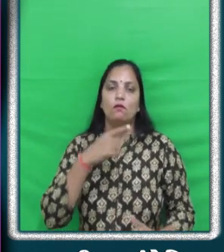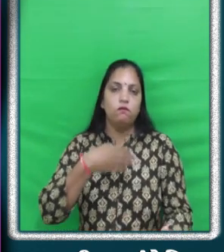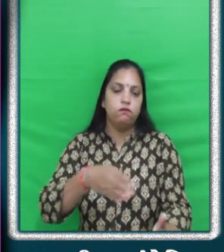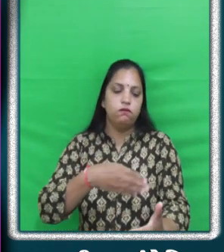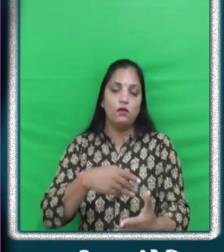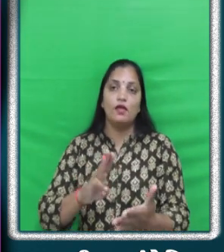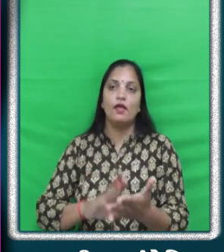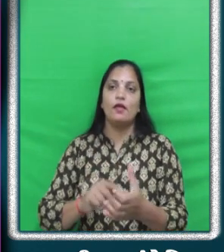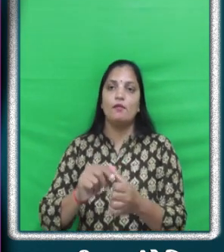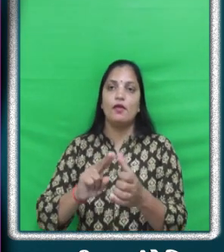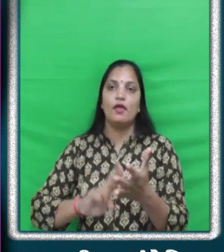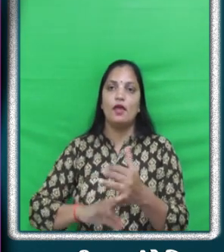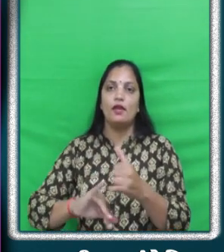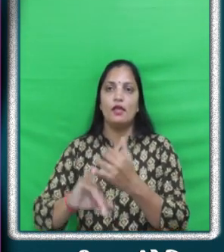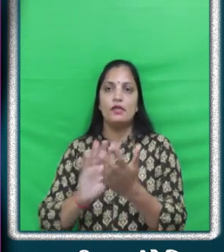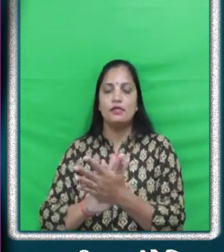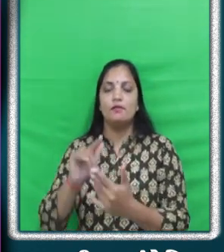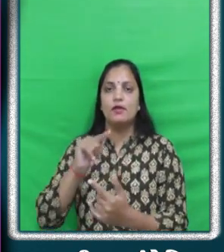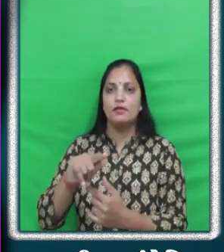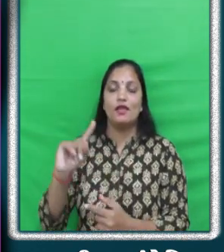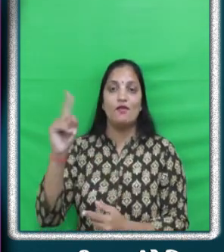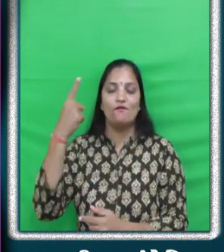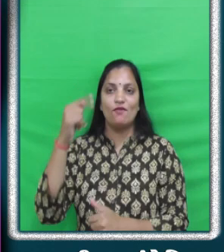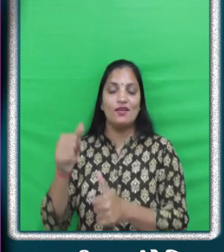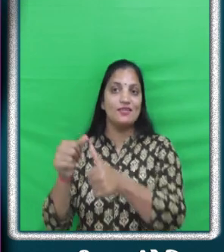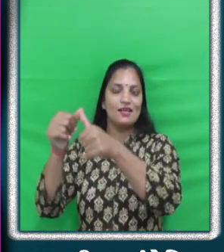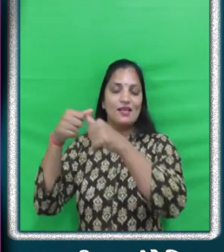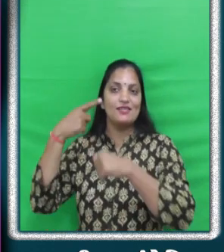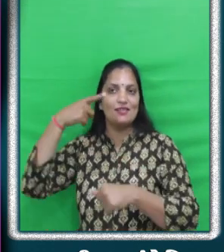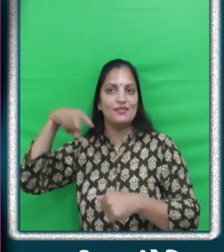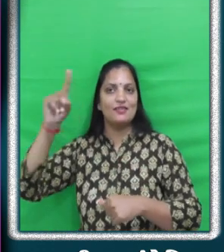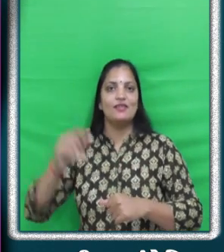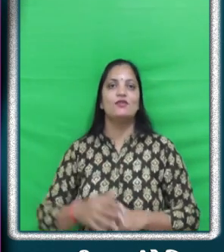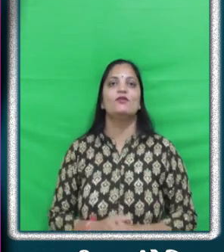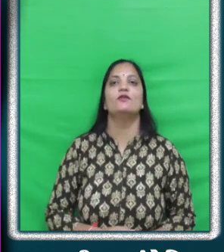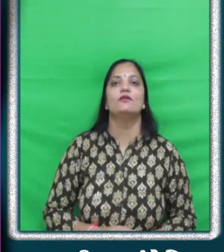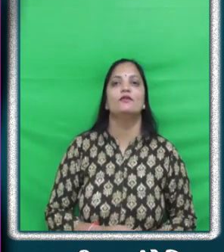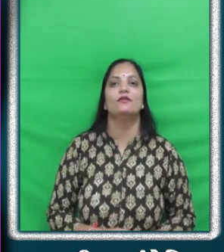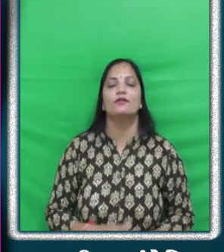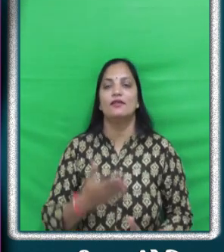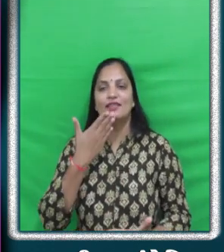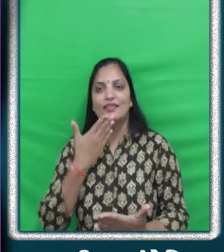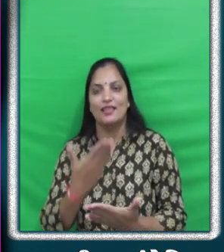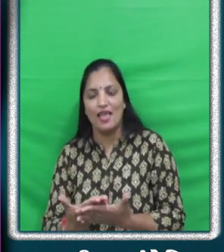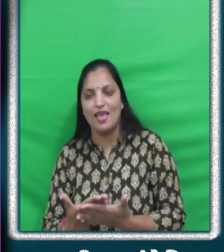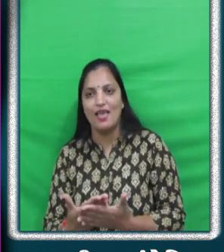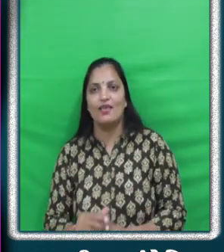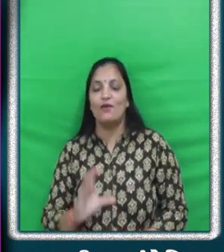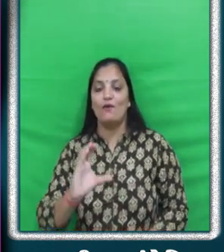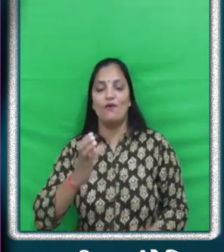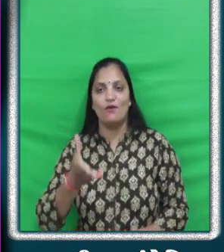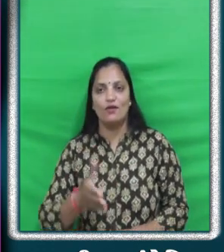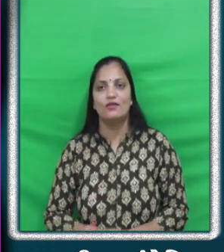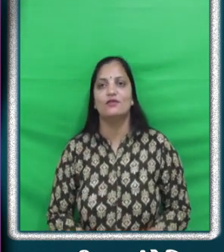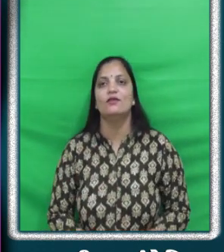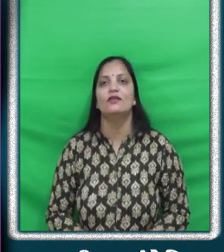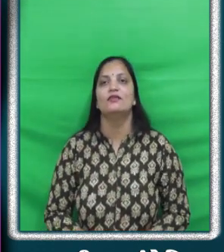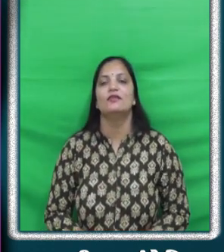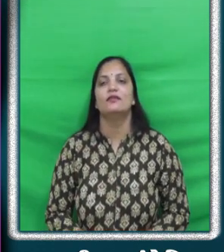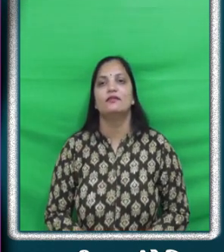સરસ, વેરી ગુડ. માનસીનો પહેલો જવાબ આવ્યો છે, સાચો છે. ધન્યવાદ માનસી.